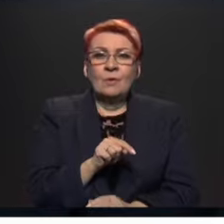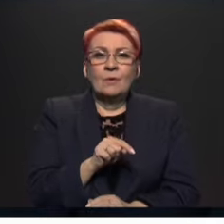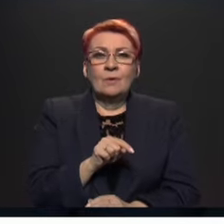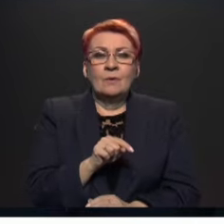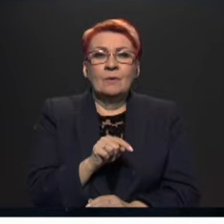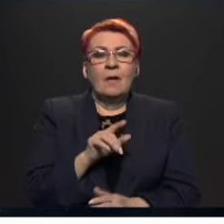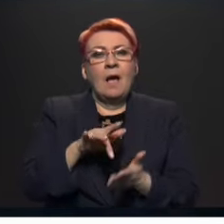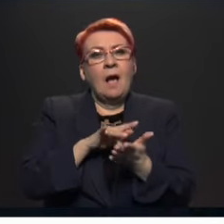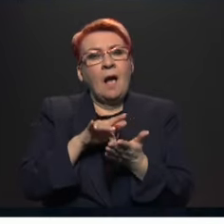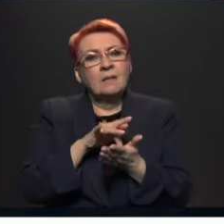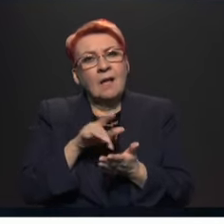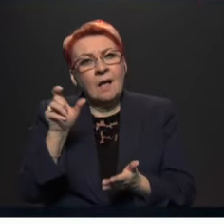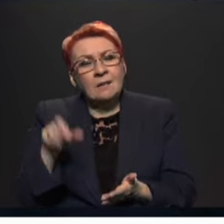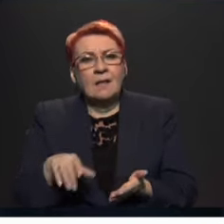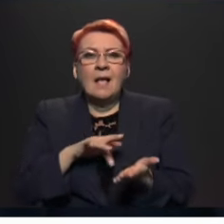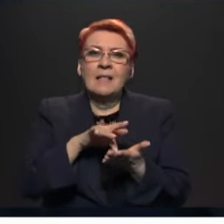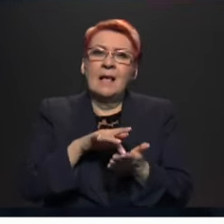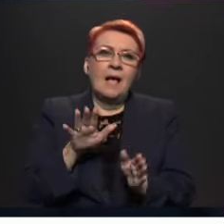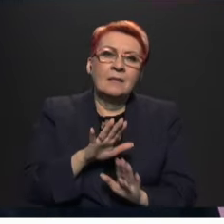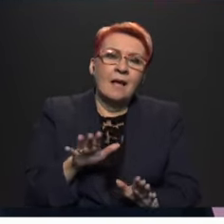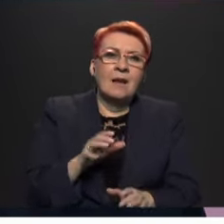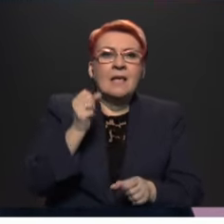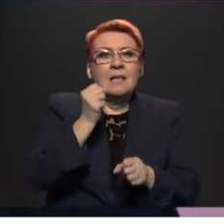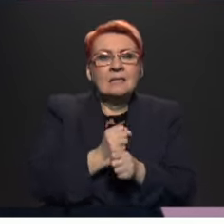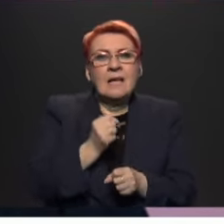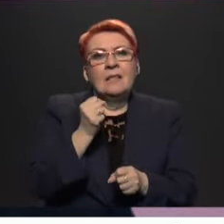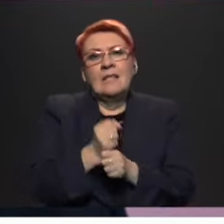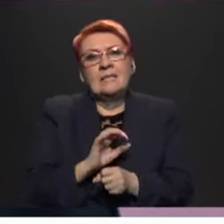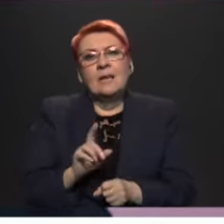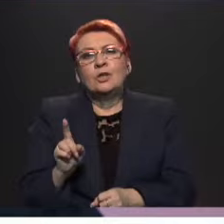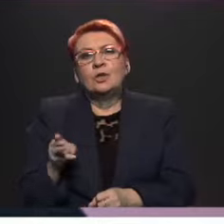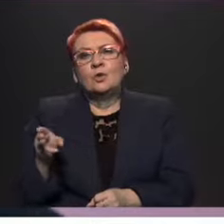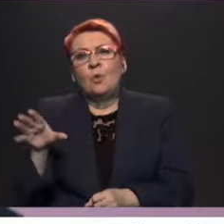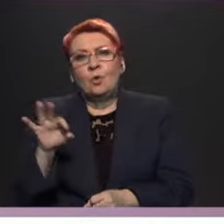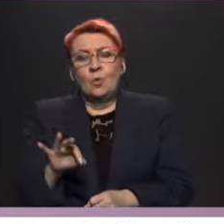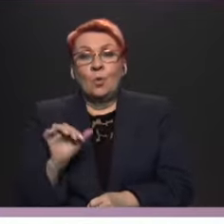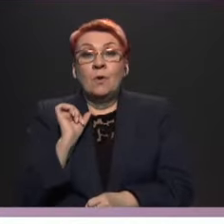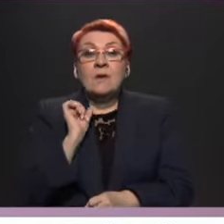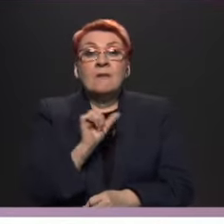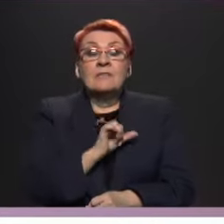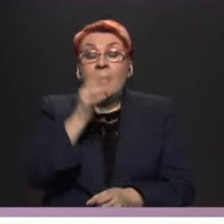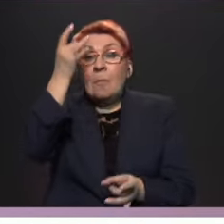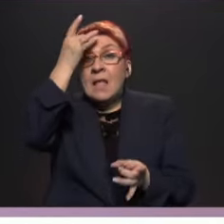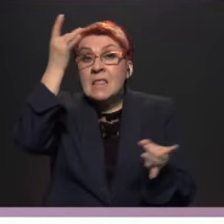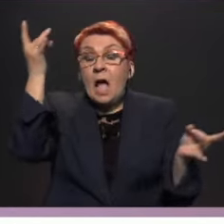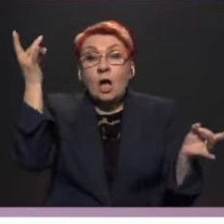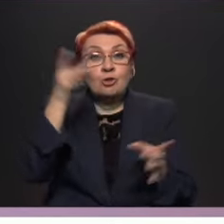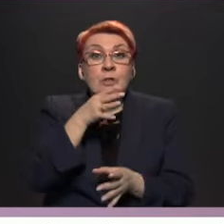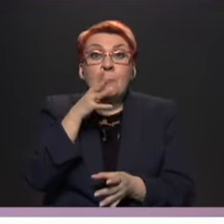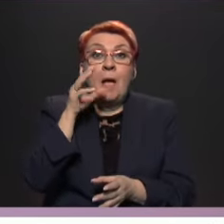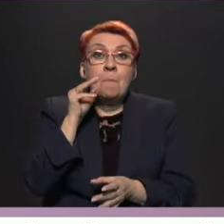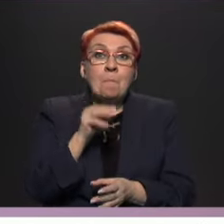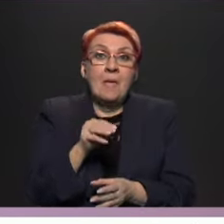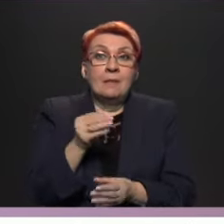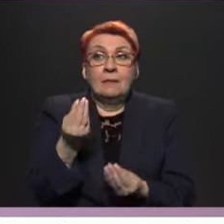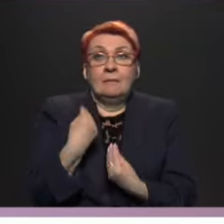гадали мы, не гадали, делали мы, не делали что-то, в самый неожиданный момент посылает